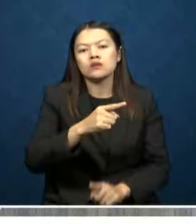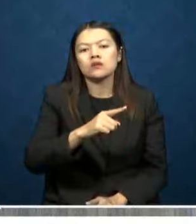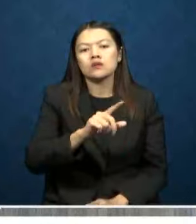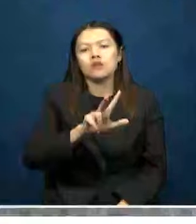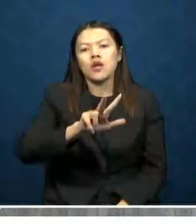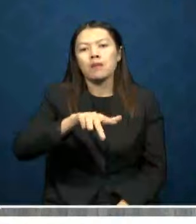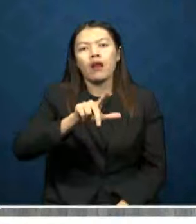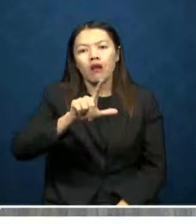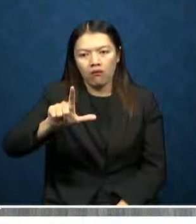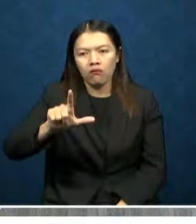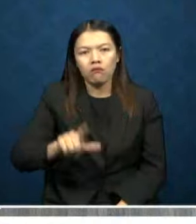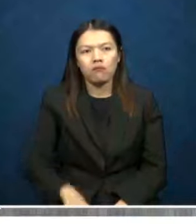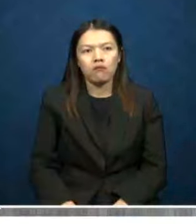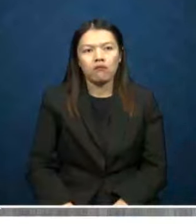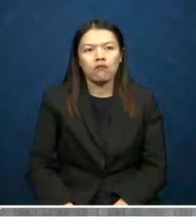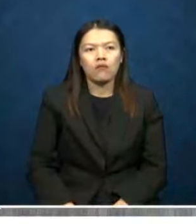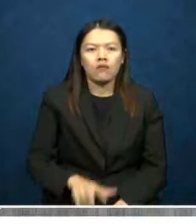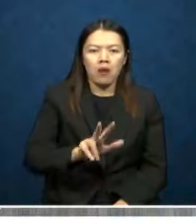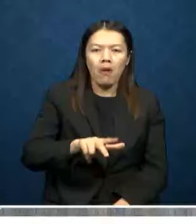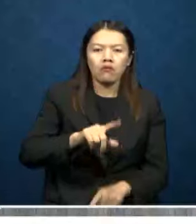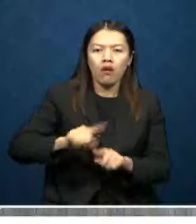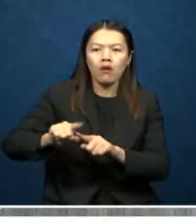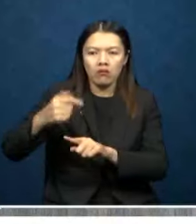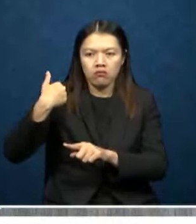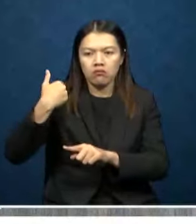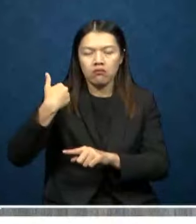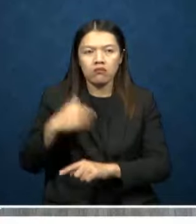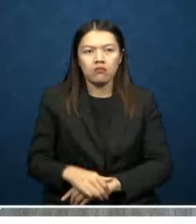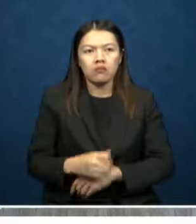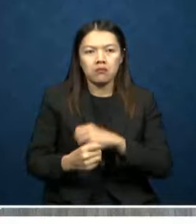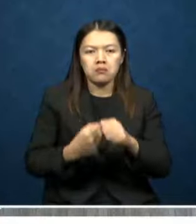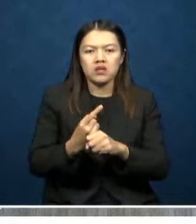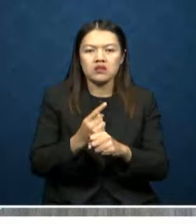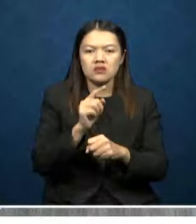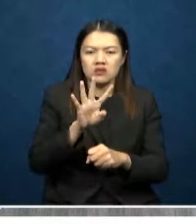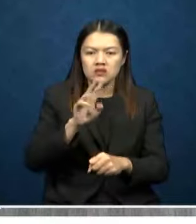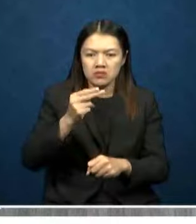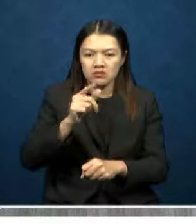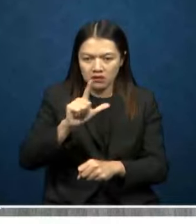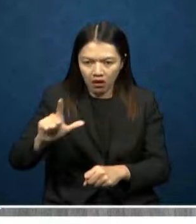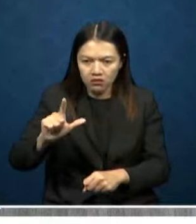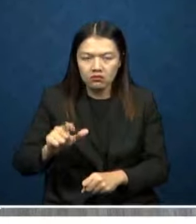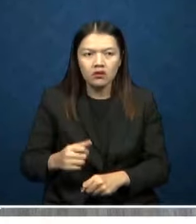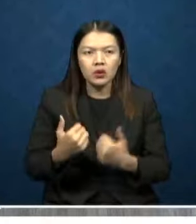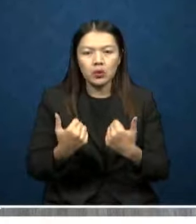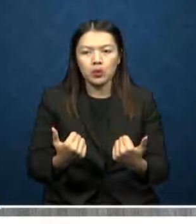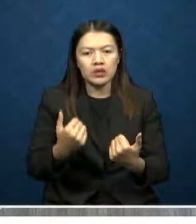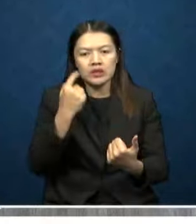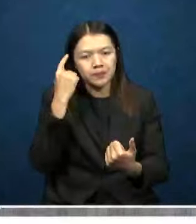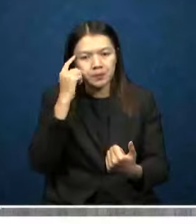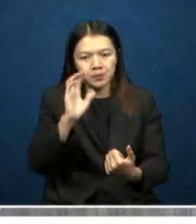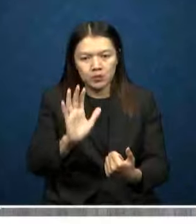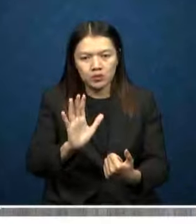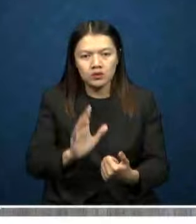เดือนละ3,000ล้าน 3,000เศษนะปีละ 40,000ล้านวันนี้ไม่ต้องคิดมาก